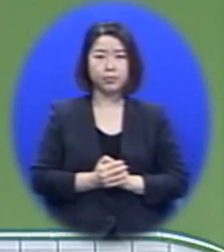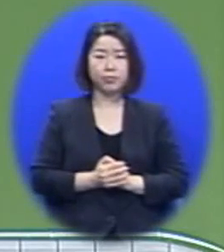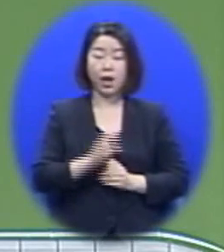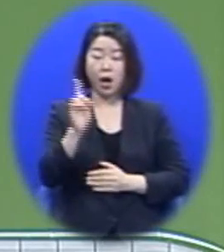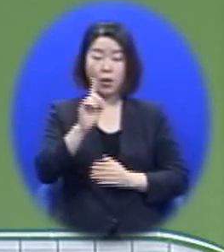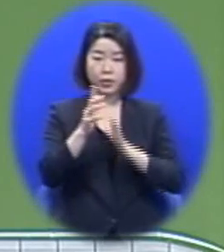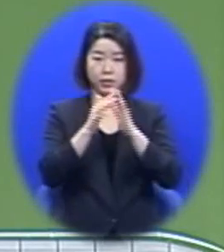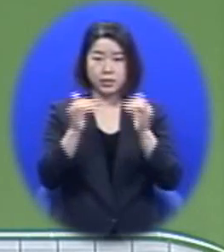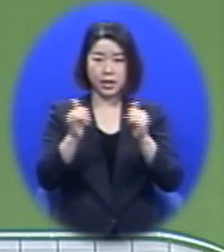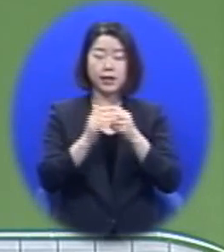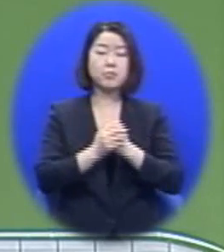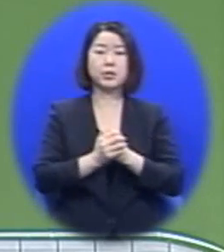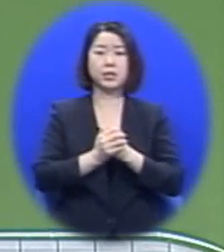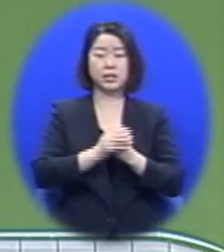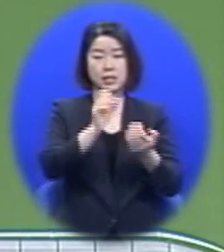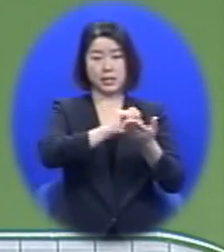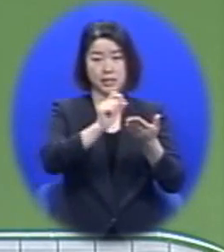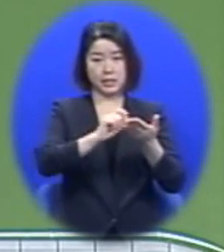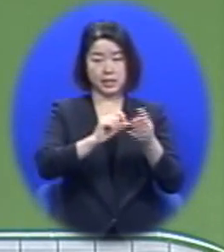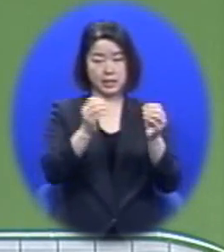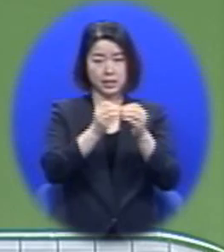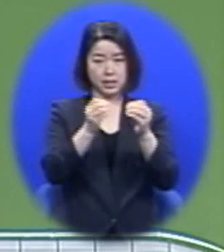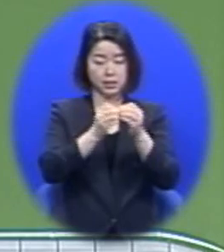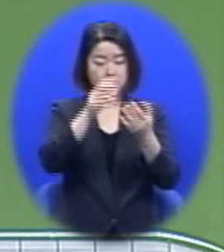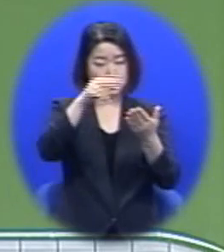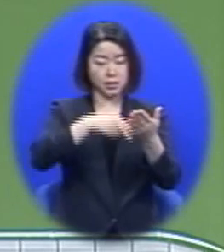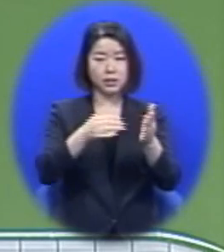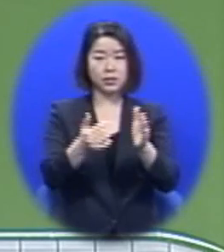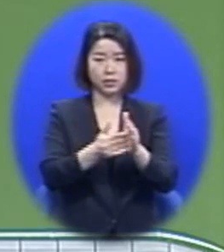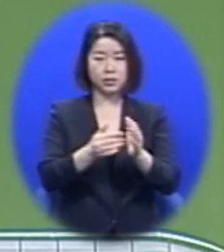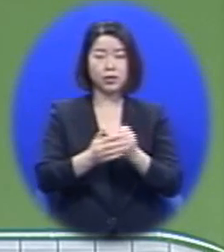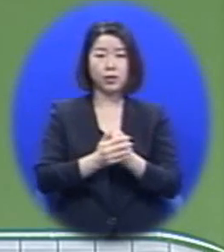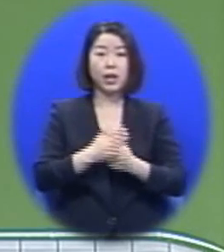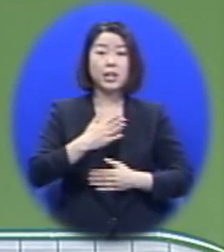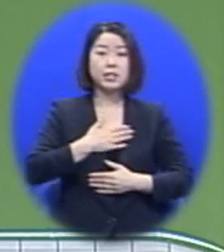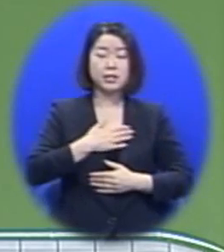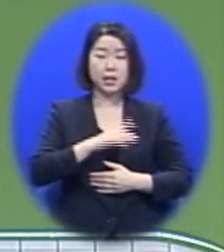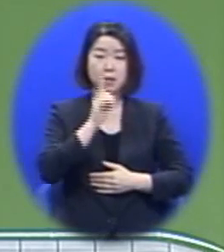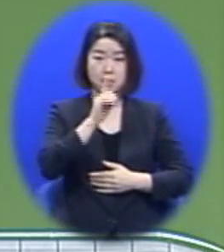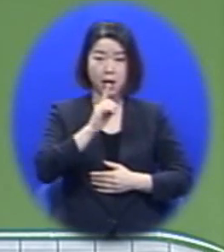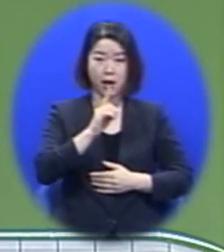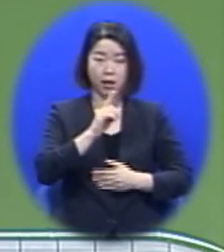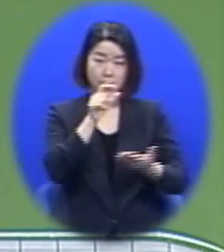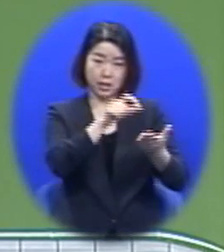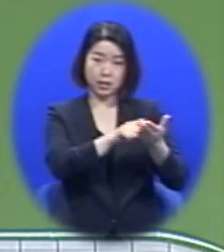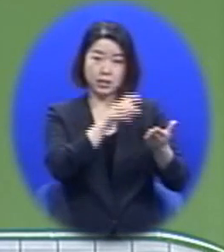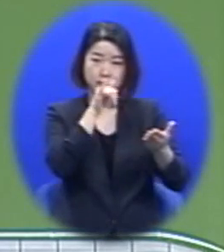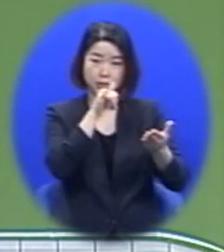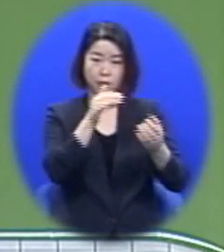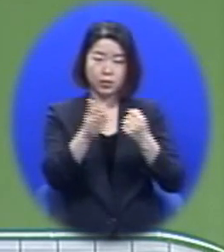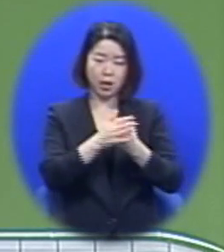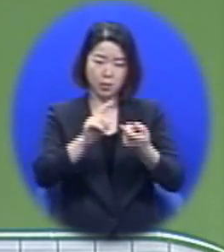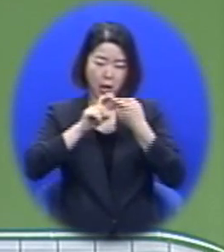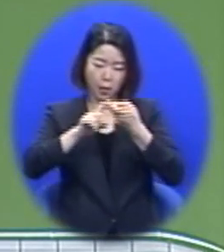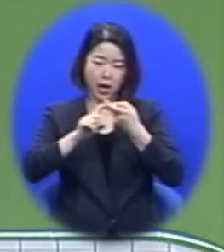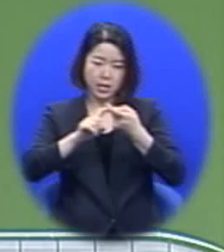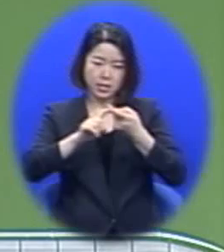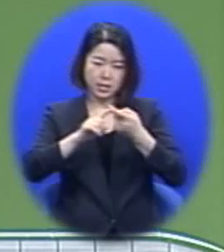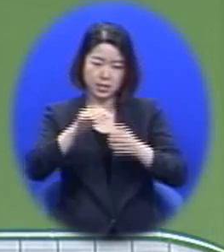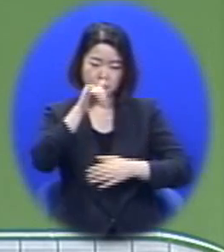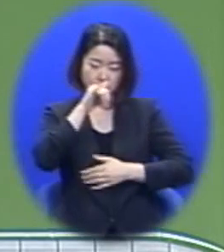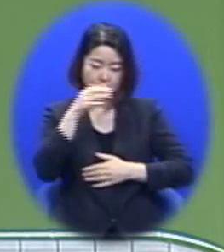어느 분이 쓴 글을 읽었는데 제 이야기가 나오더라고요. 그래서 관심 있게